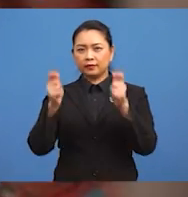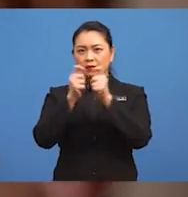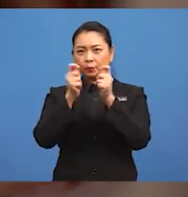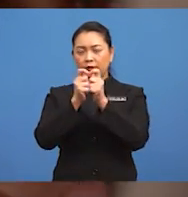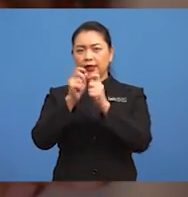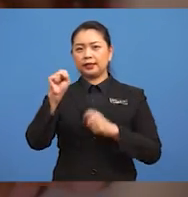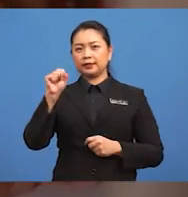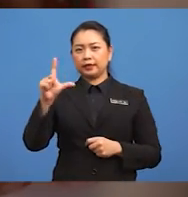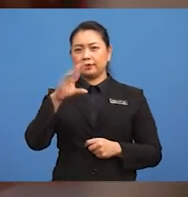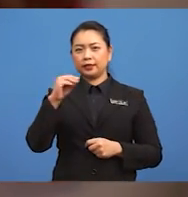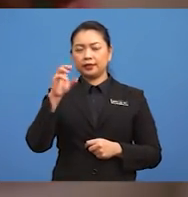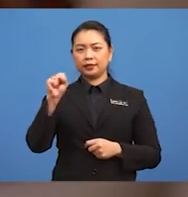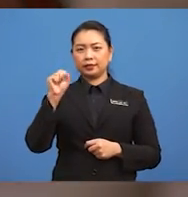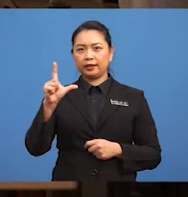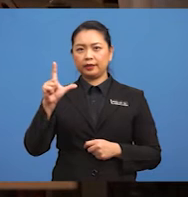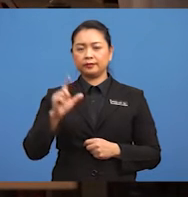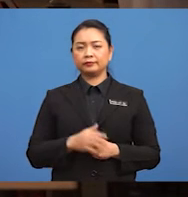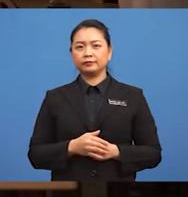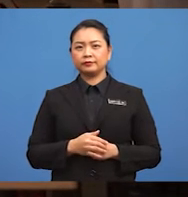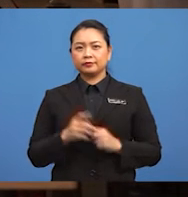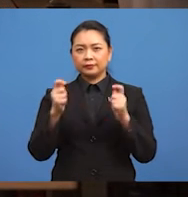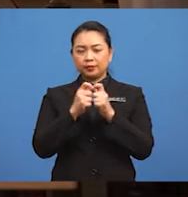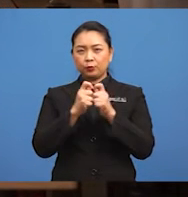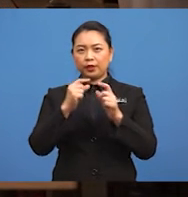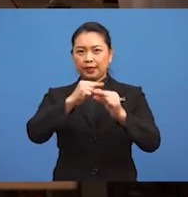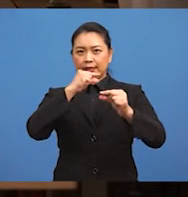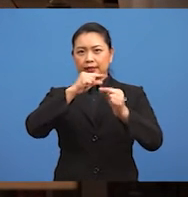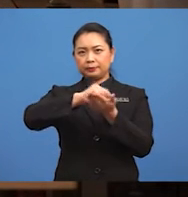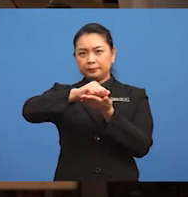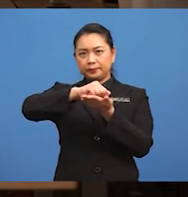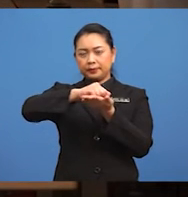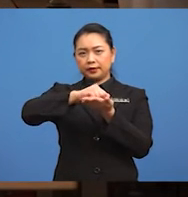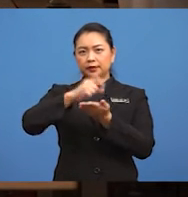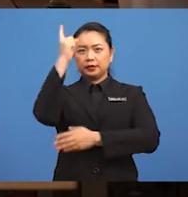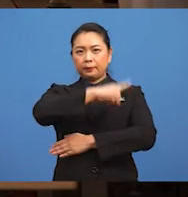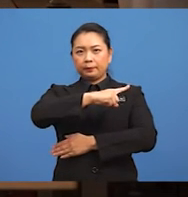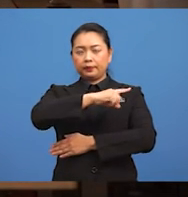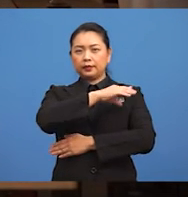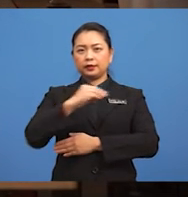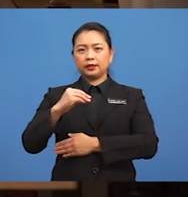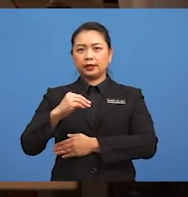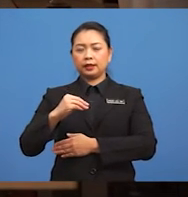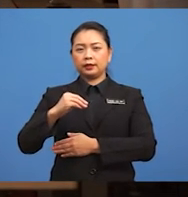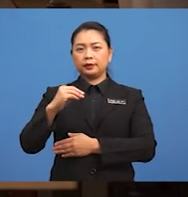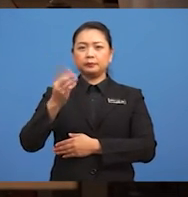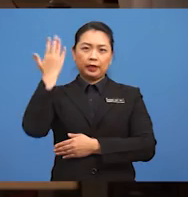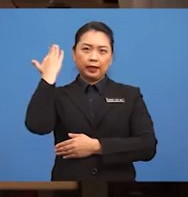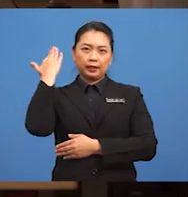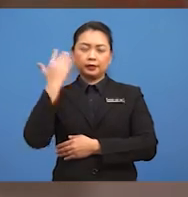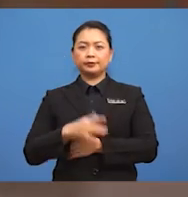Temukan SL bertemu SL. Temukan garisan pemadan badan hadapan dan badan